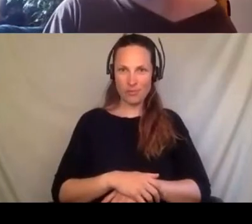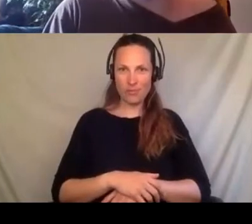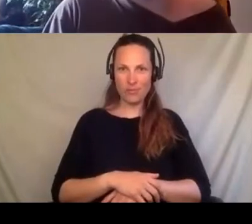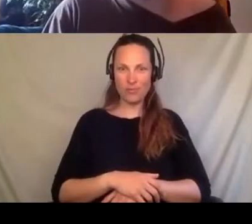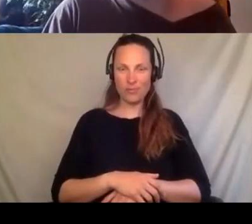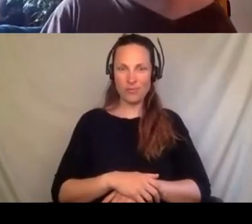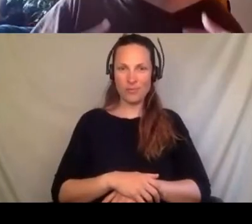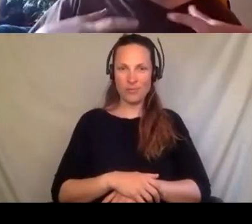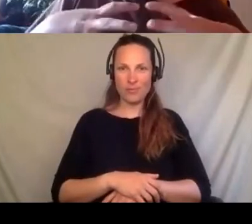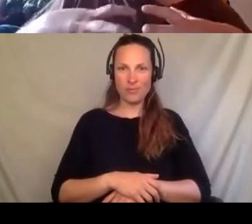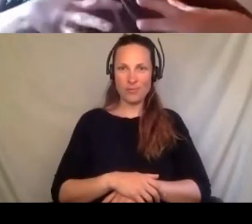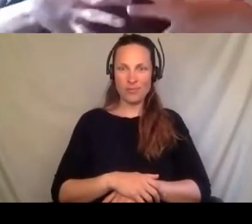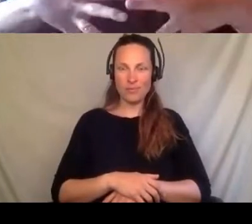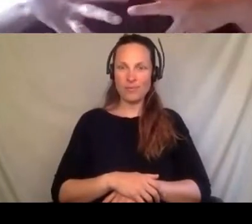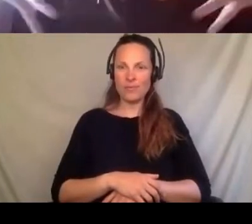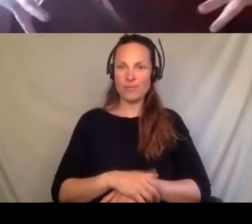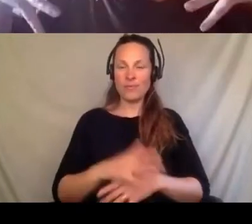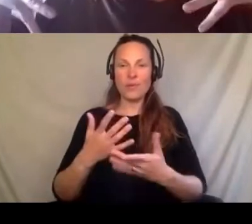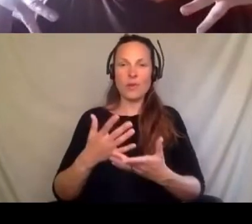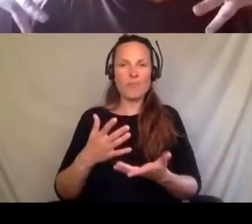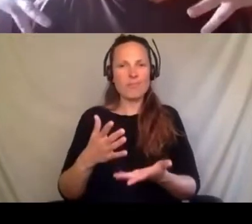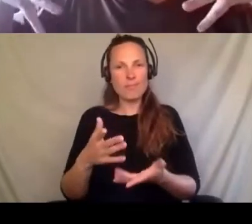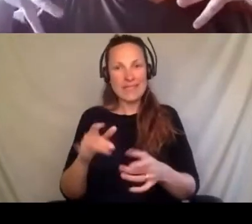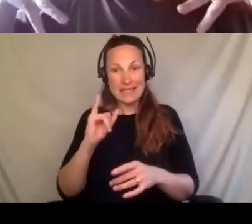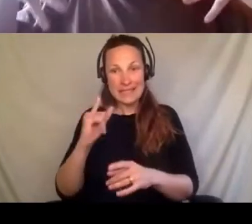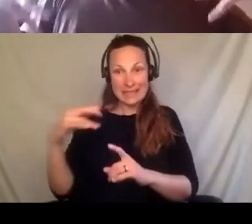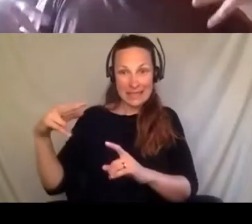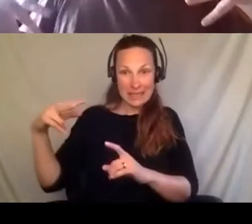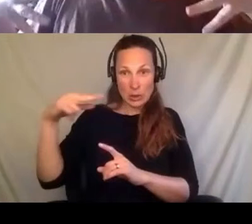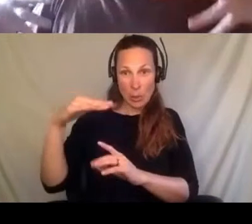ça l'aide à faire un plant plus